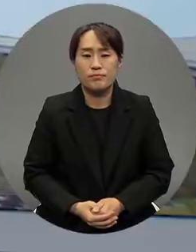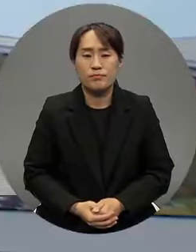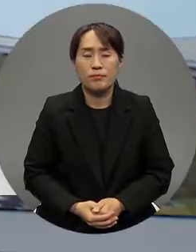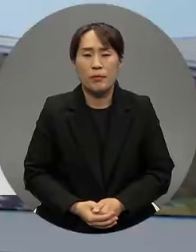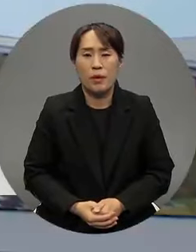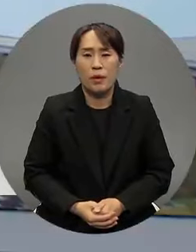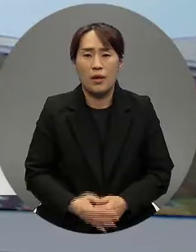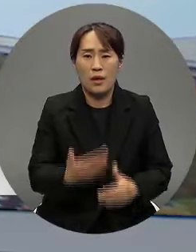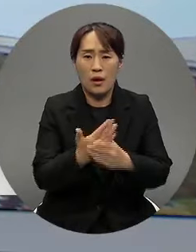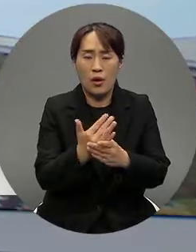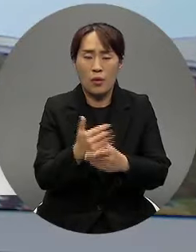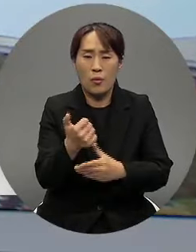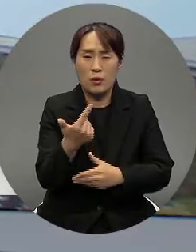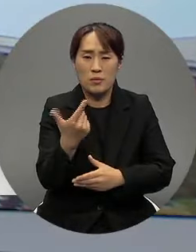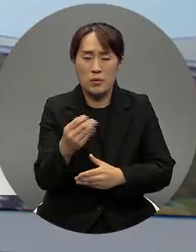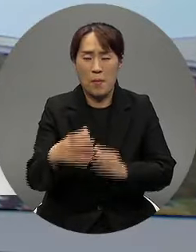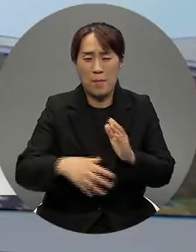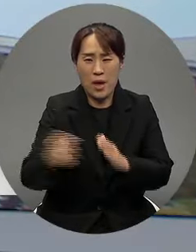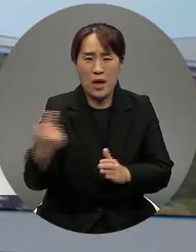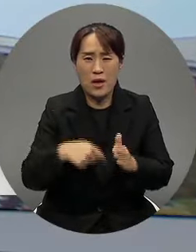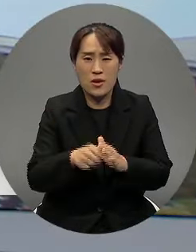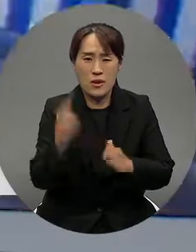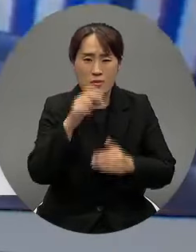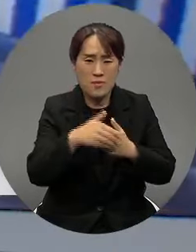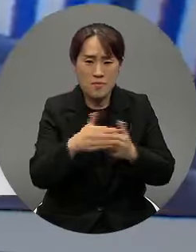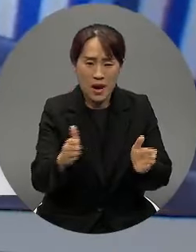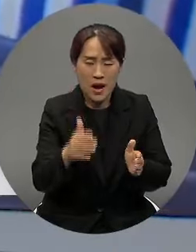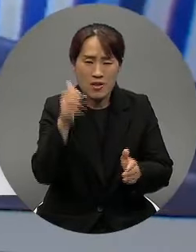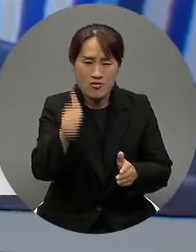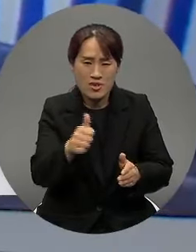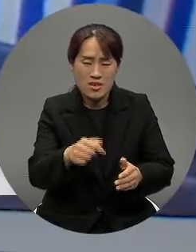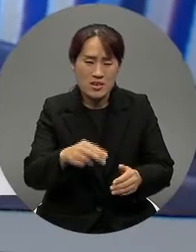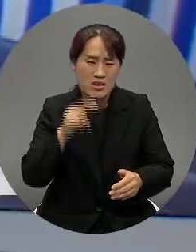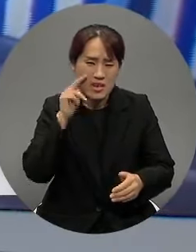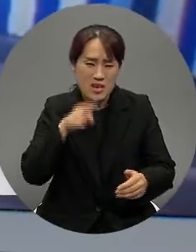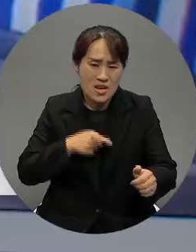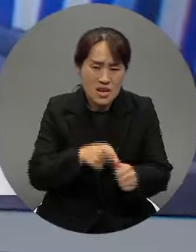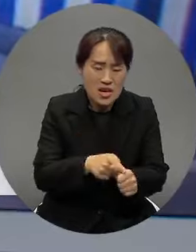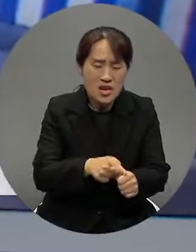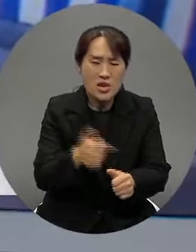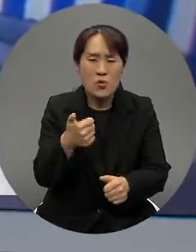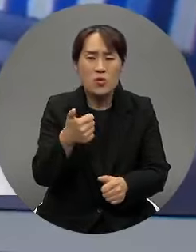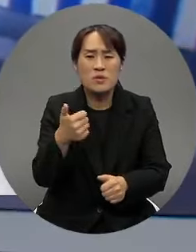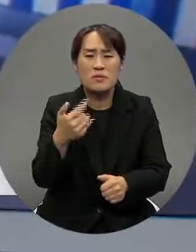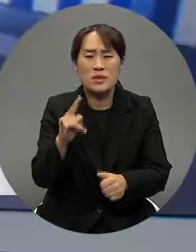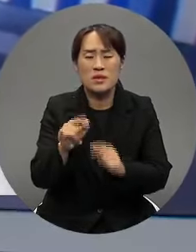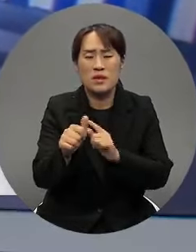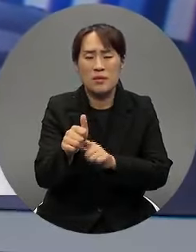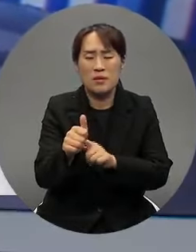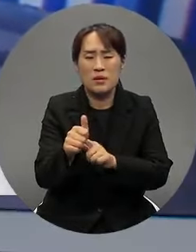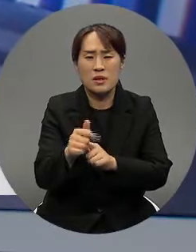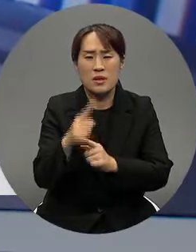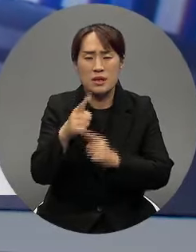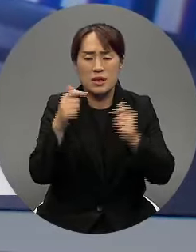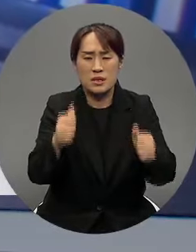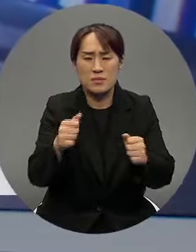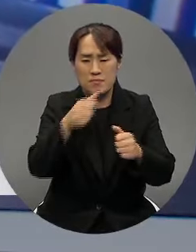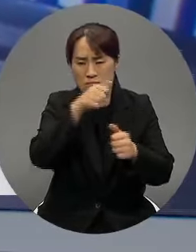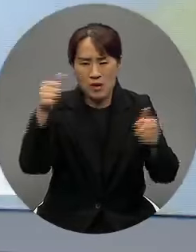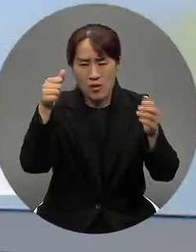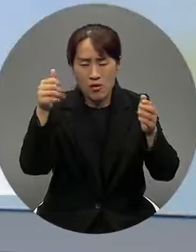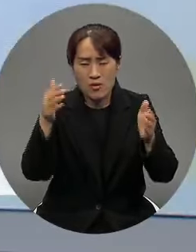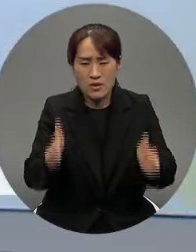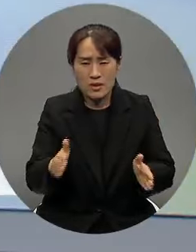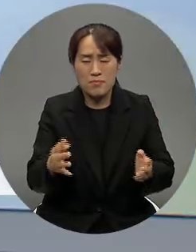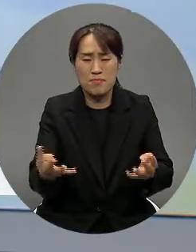현금 56만 원을 빼앗으려고 노래방 주인을 참혹하게 살해한 50대 남성에게 일심에서 무기징역이